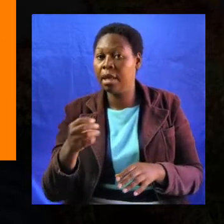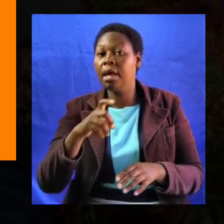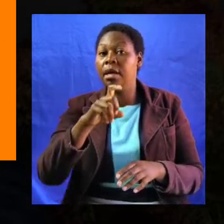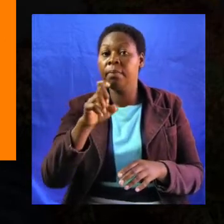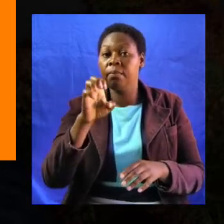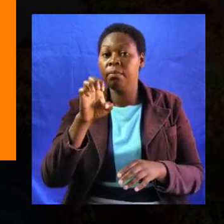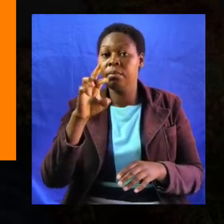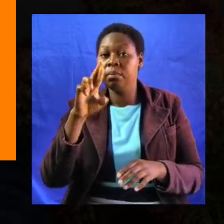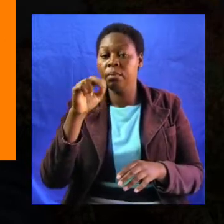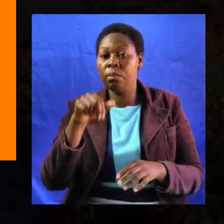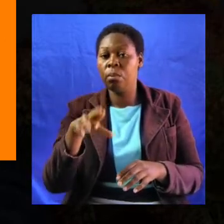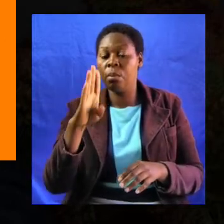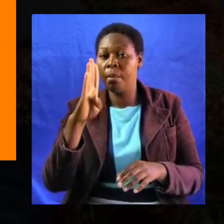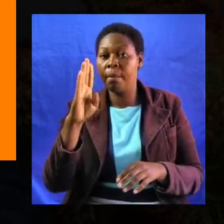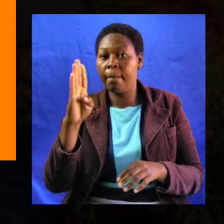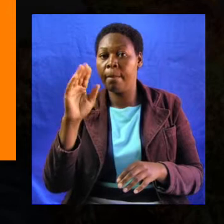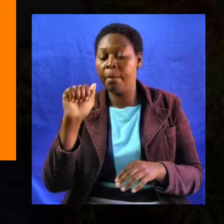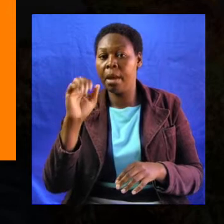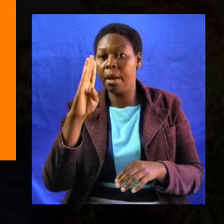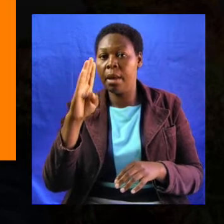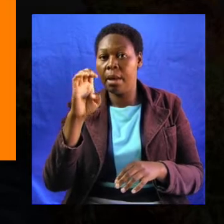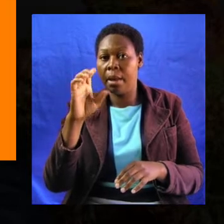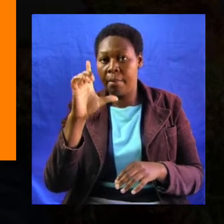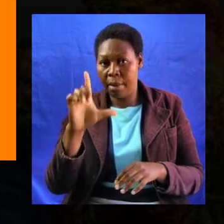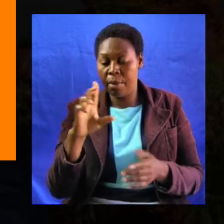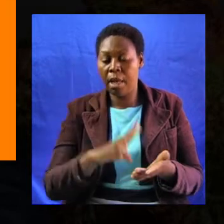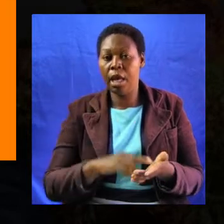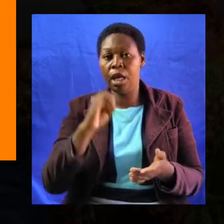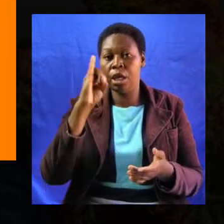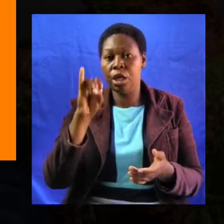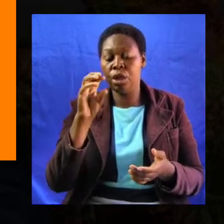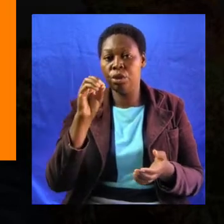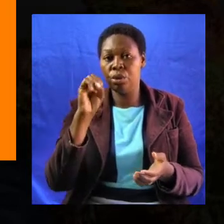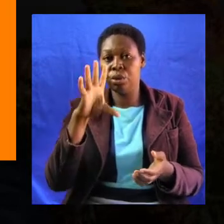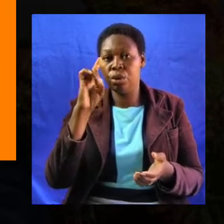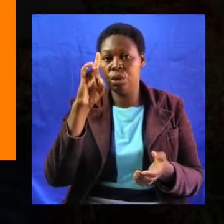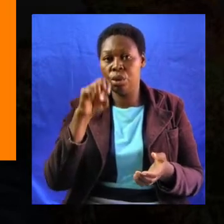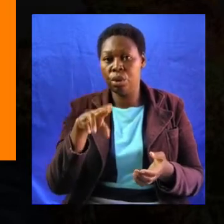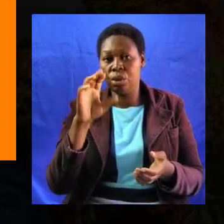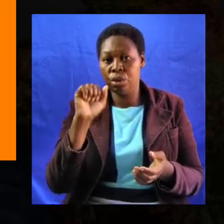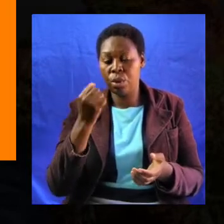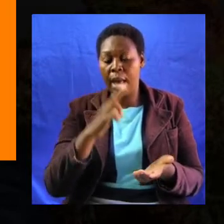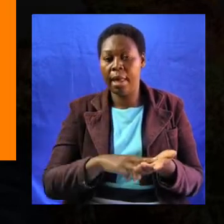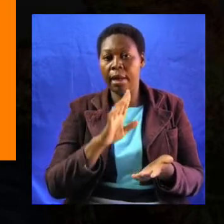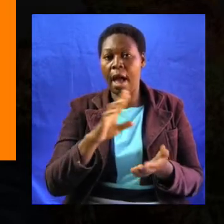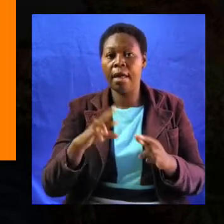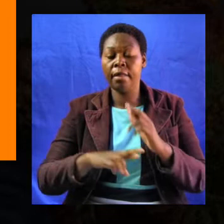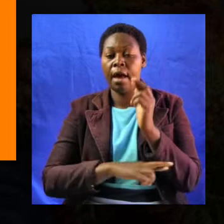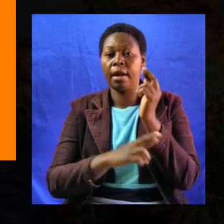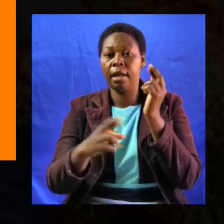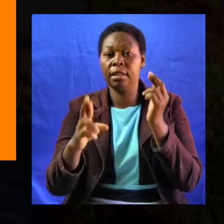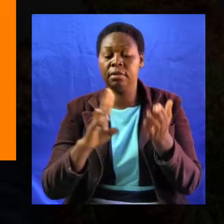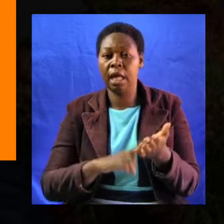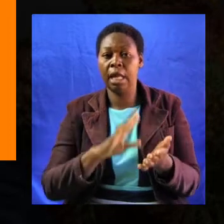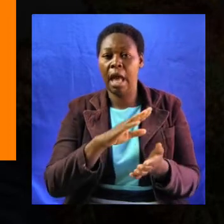mwanakomana waShiatieri naJeshua mwanakomana waJozadhak nedzimwe hama dzavo vaprisita